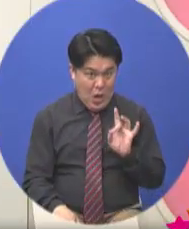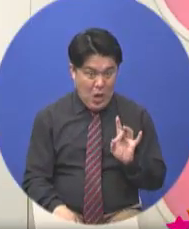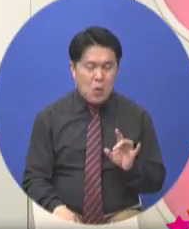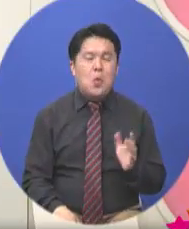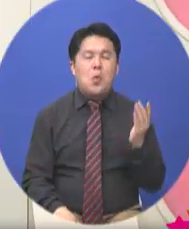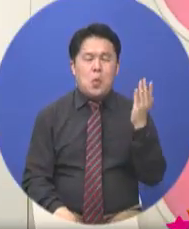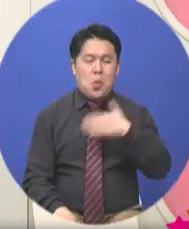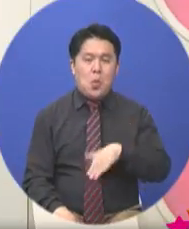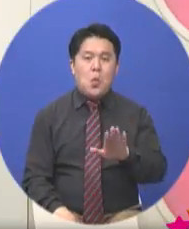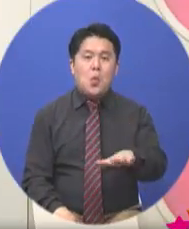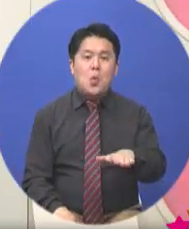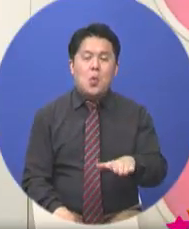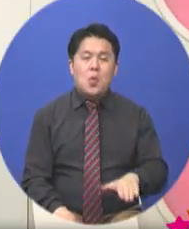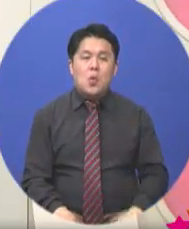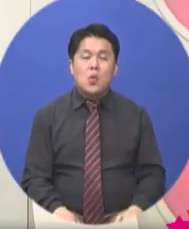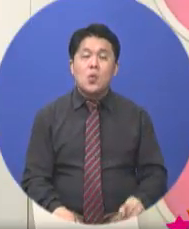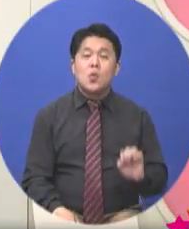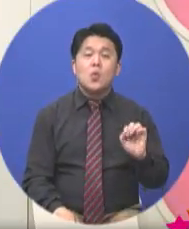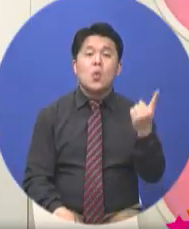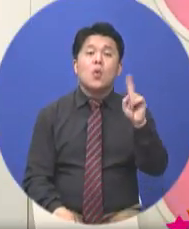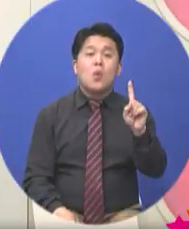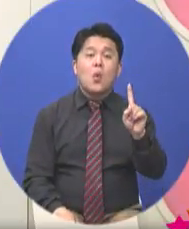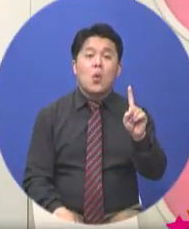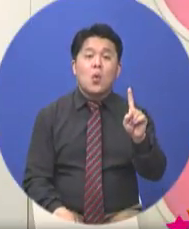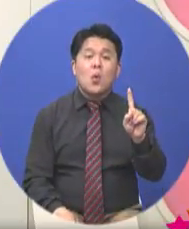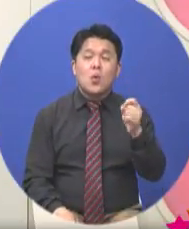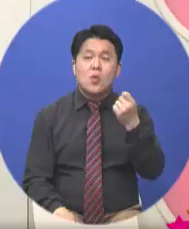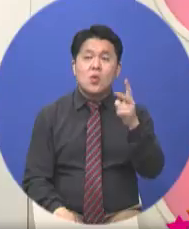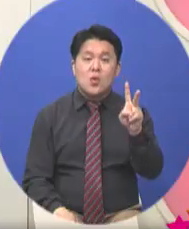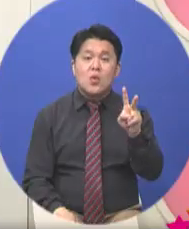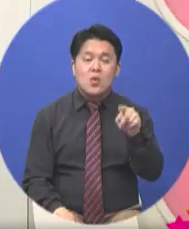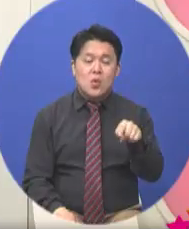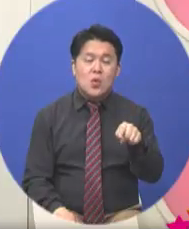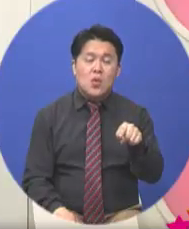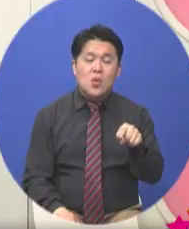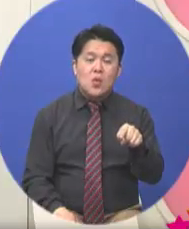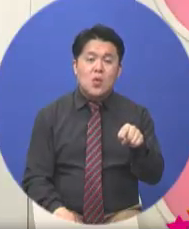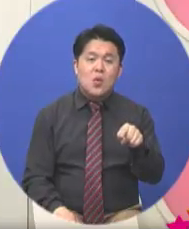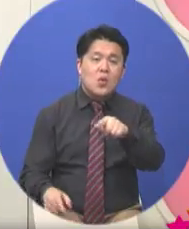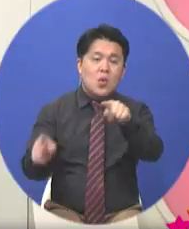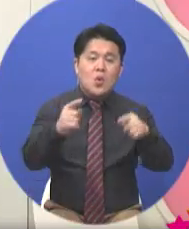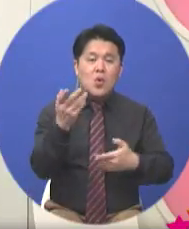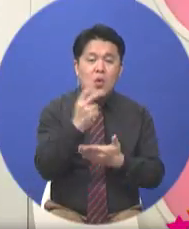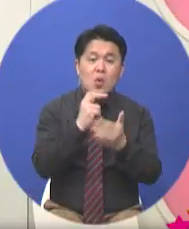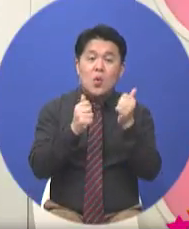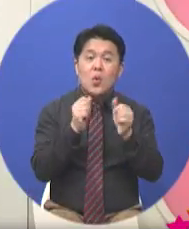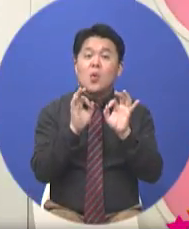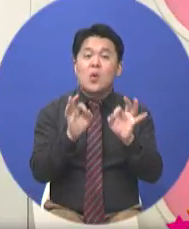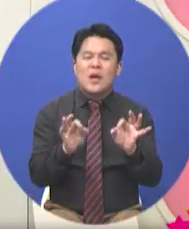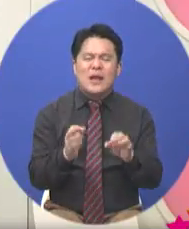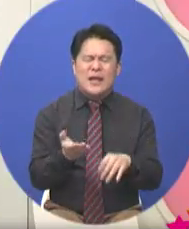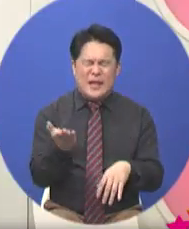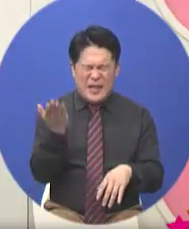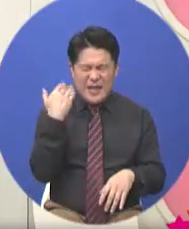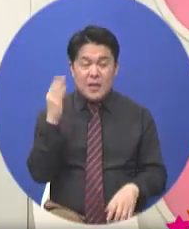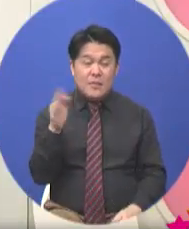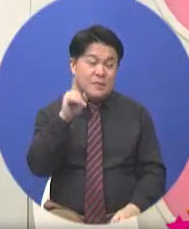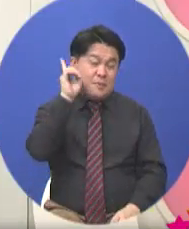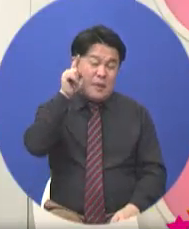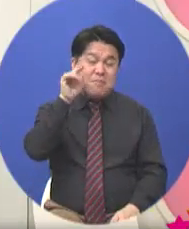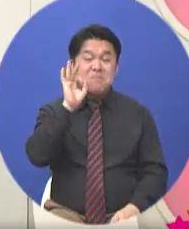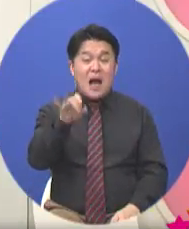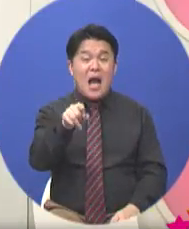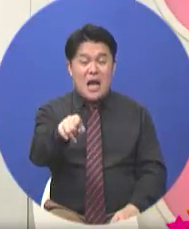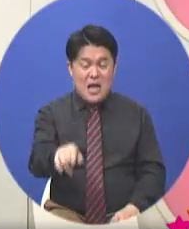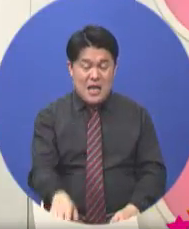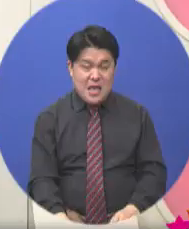처음이세요? 네. 자, 어떤 계기로 그러면 저희 생방송 전국 나눔 노래자랑을 시청하시게 되셨어요? 시청을 매일 같이